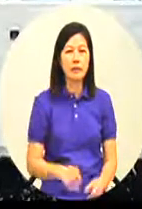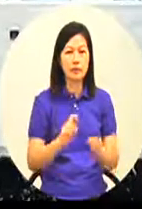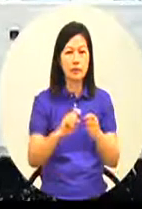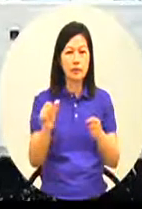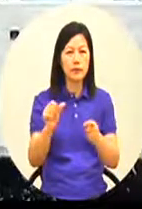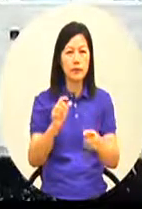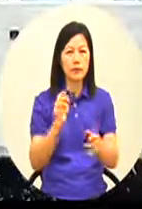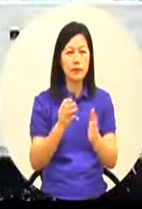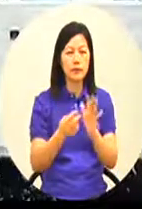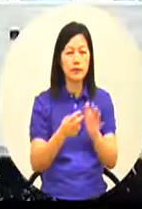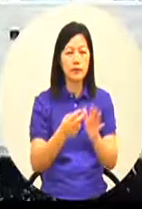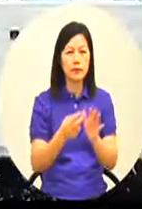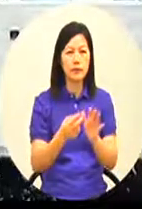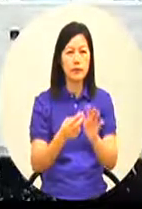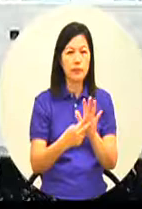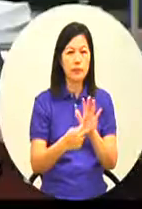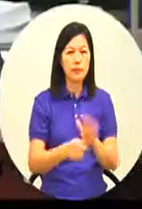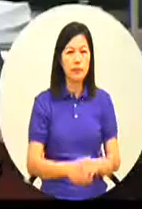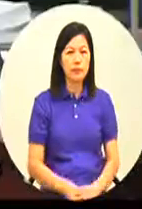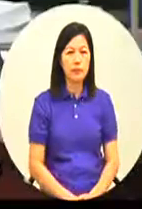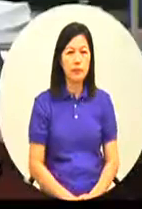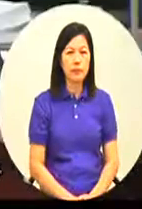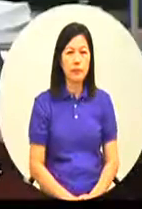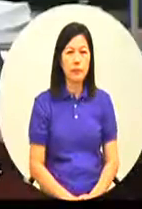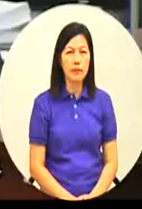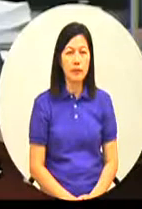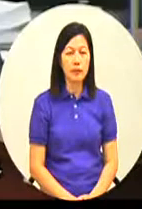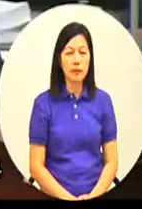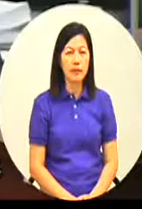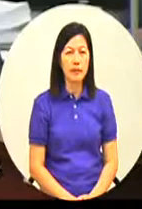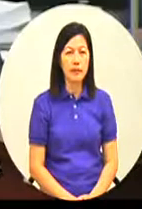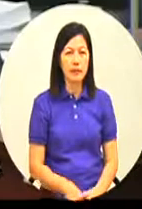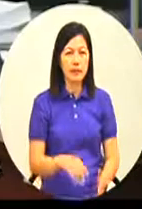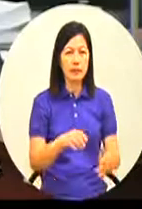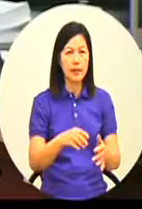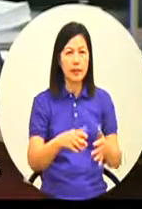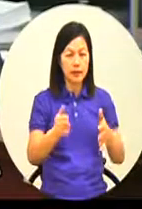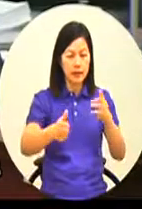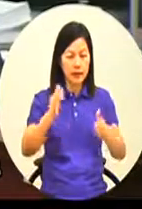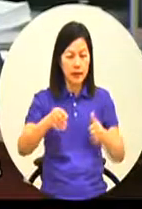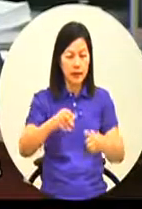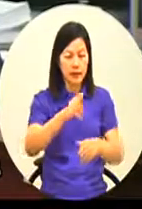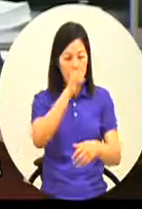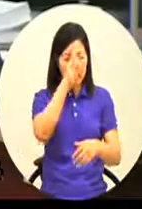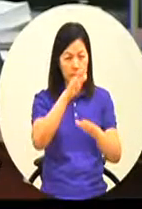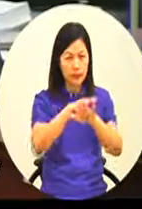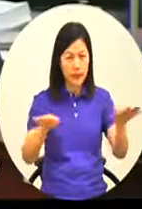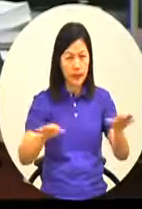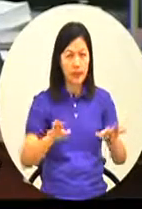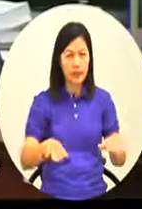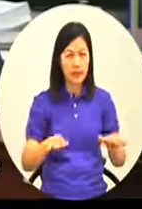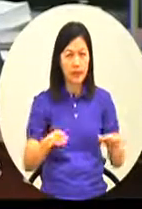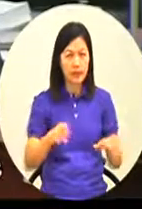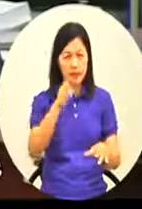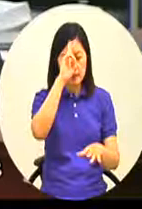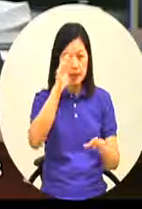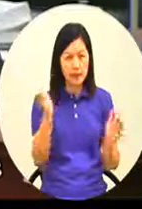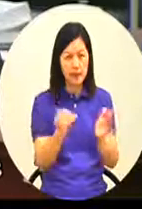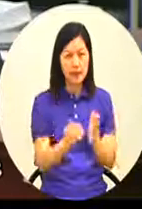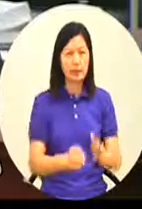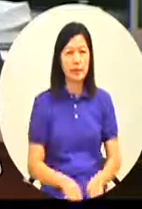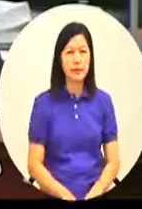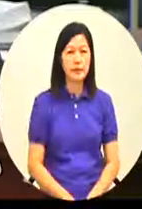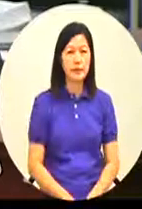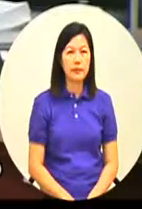15分钟。 主席哈，各位技术所长，大家午安啦，要中昼啊哈。 我首先